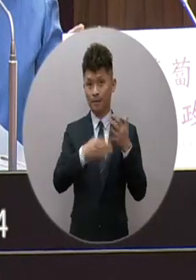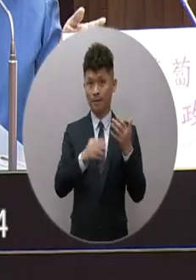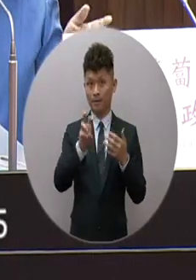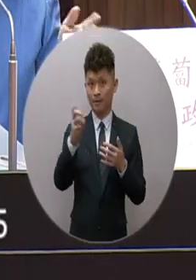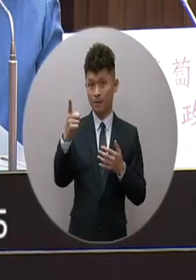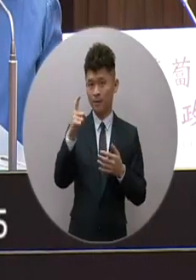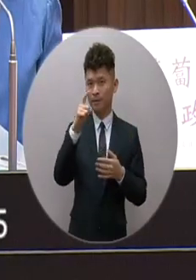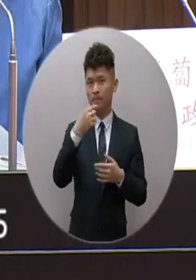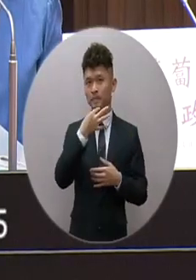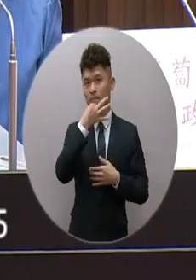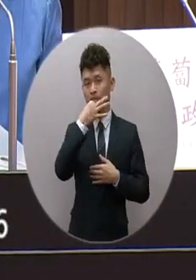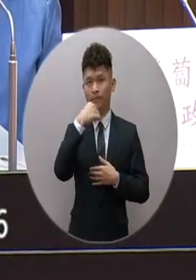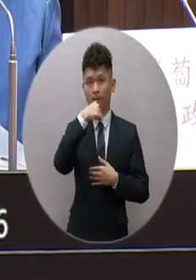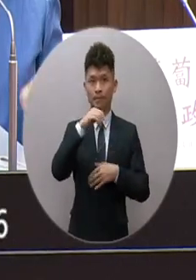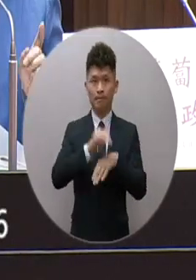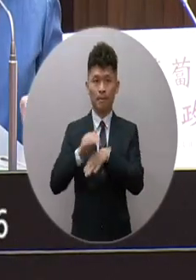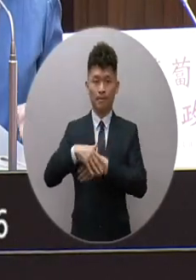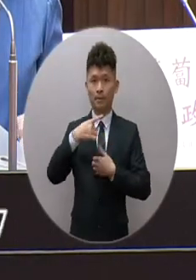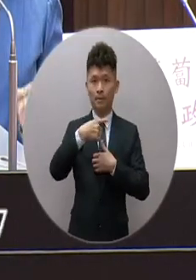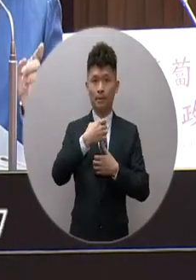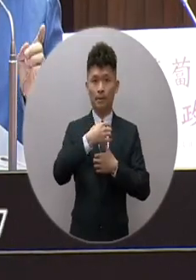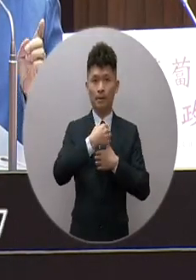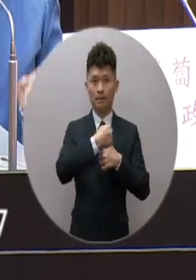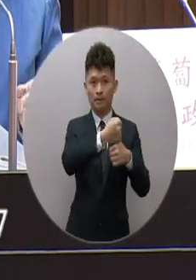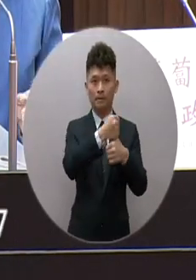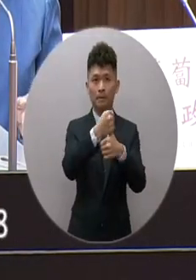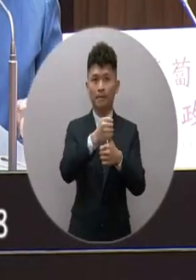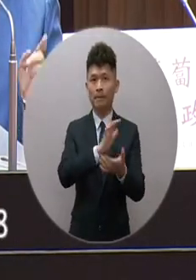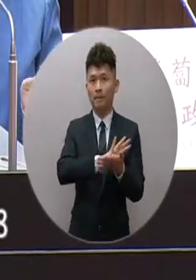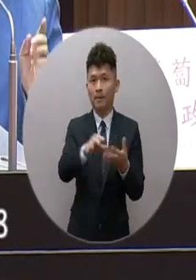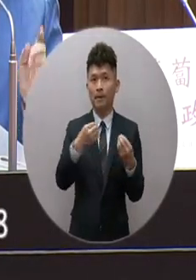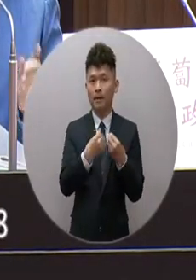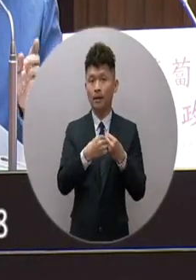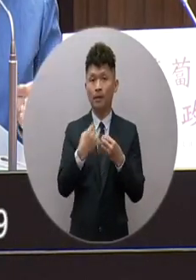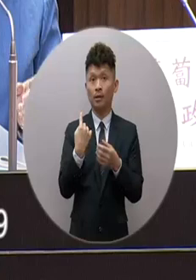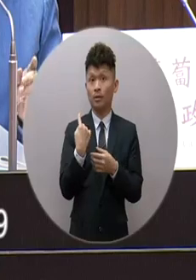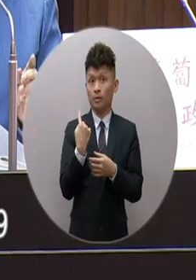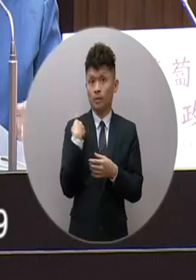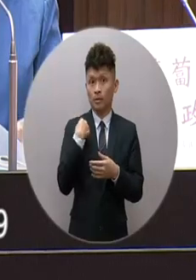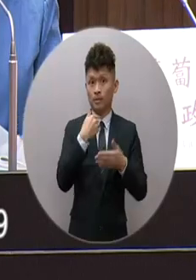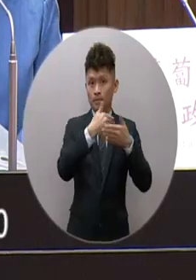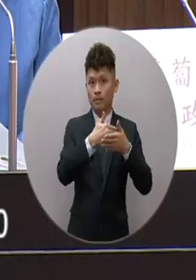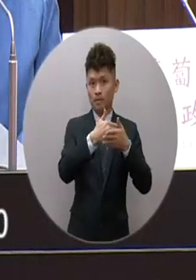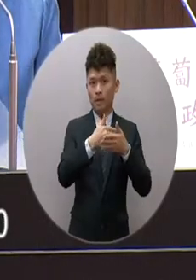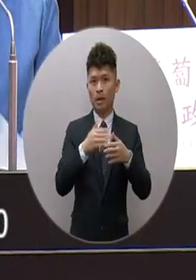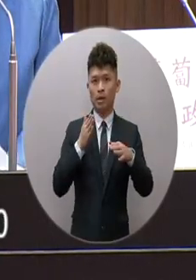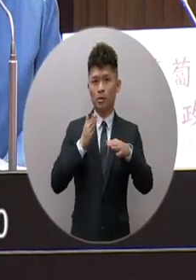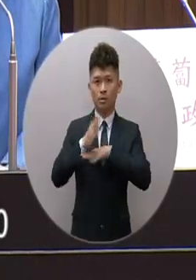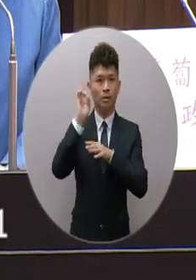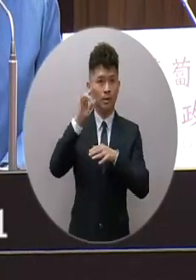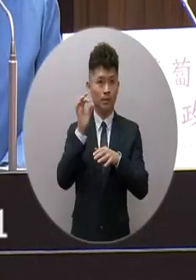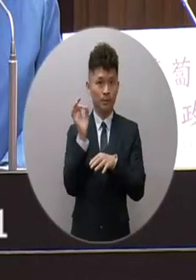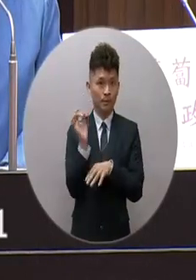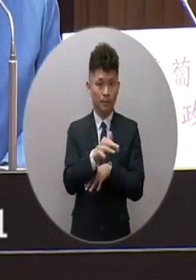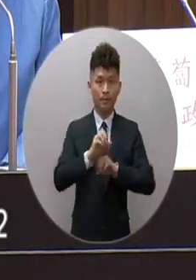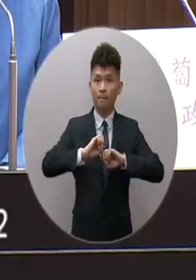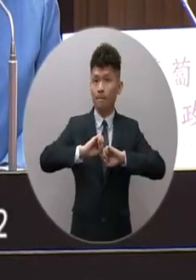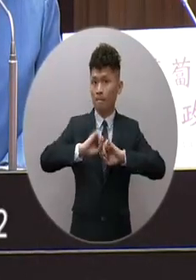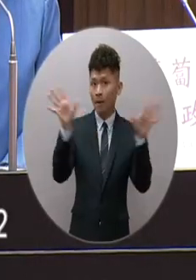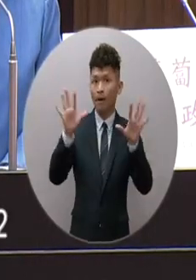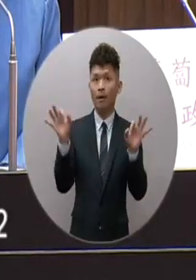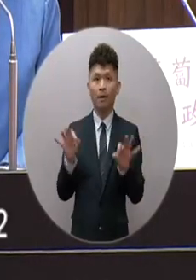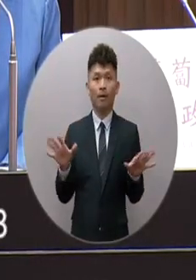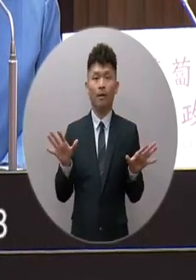把台湾的人才吸光光以外，昨天中国大陆又以超音速的速度，那宣布鸿